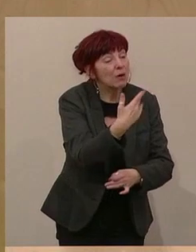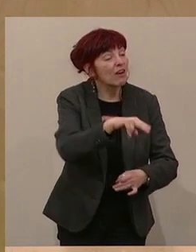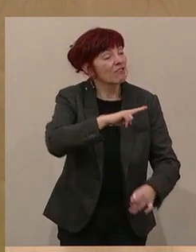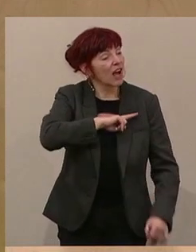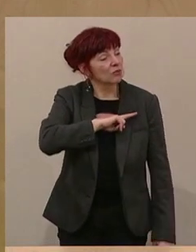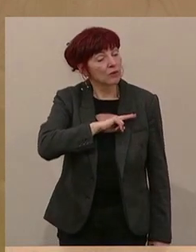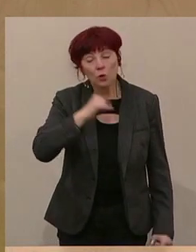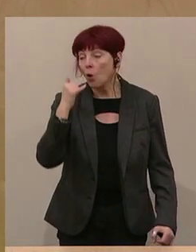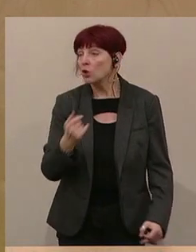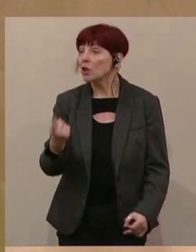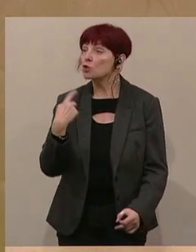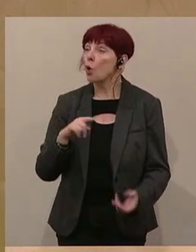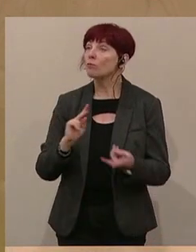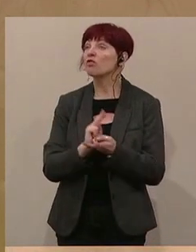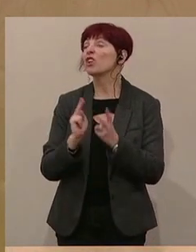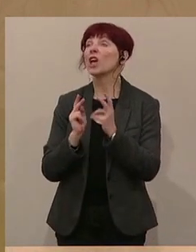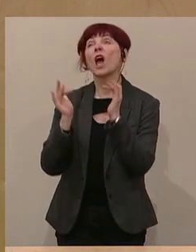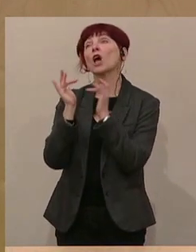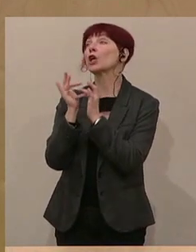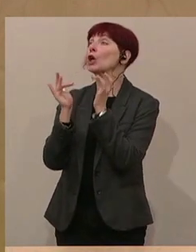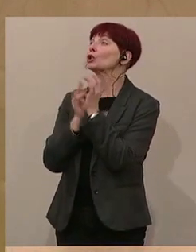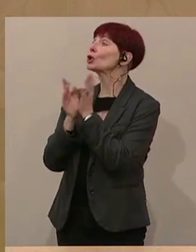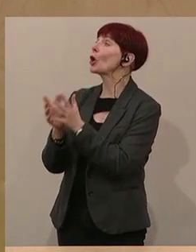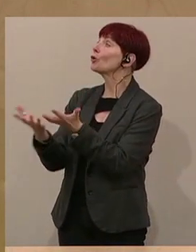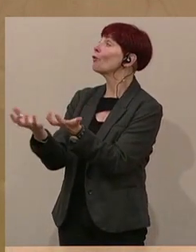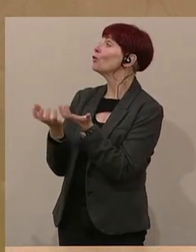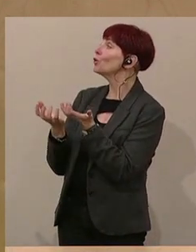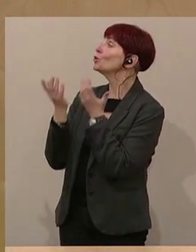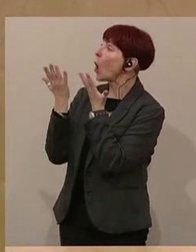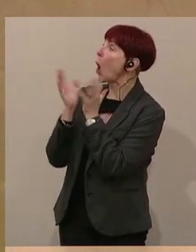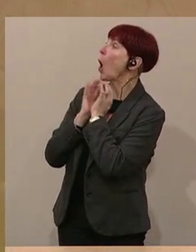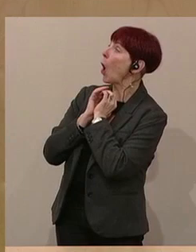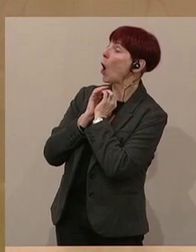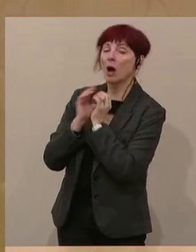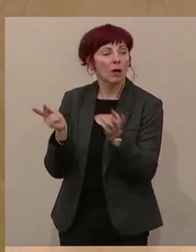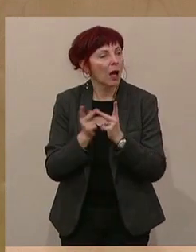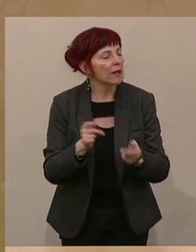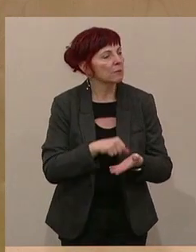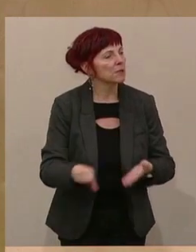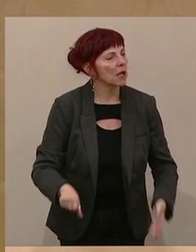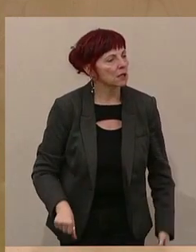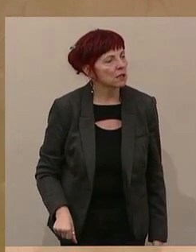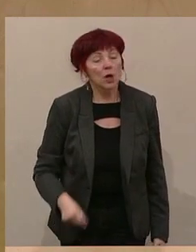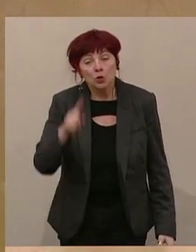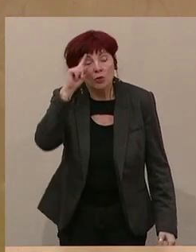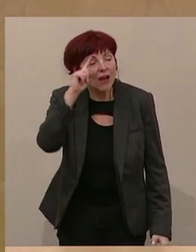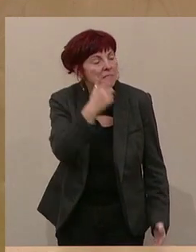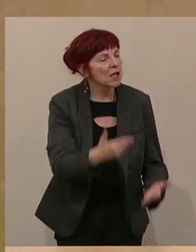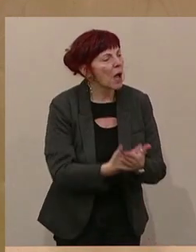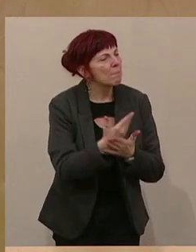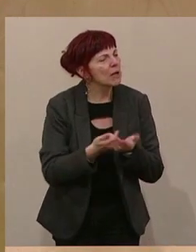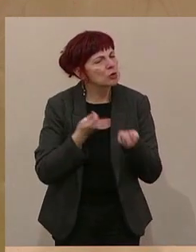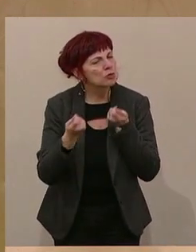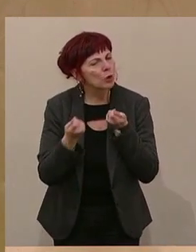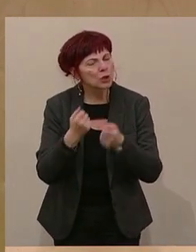jetzt mit einem Wunsch ans Christkind daher, das nicht ansatzweise zu finanzieren sind. Und Sie wissen, wir machen Bildungspolitik, damit